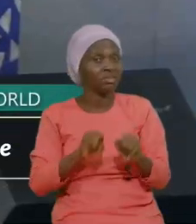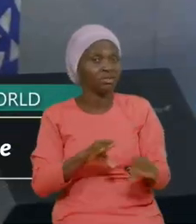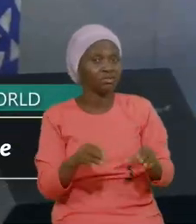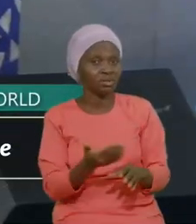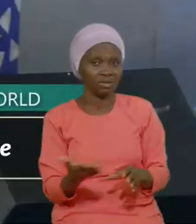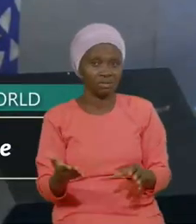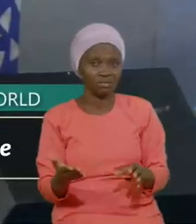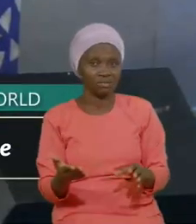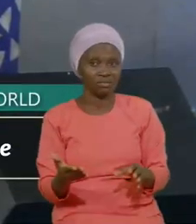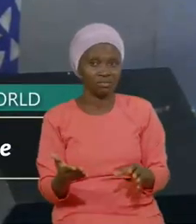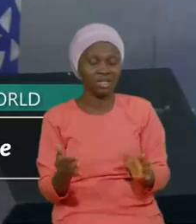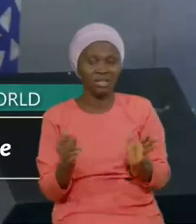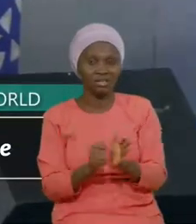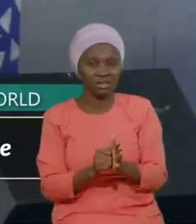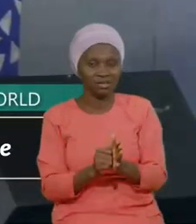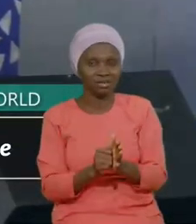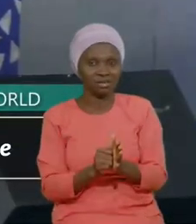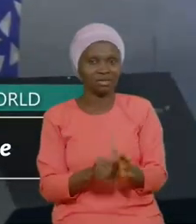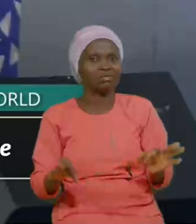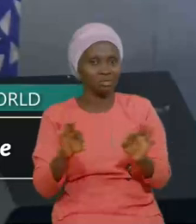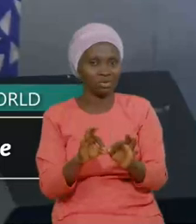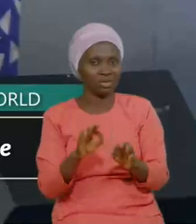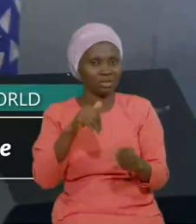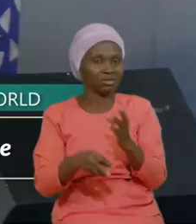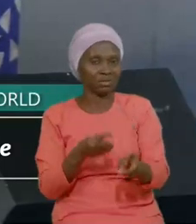anything that matter in the world.